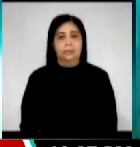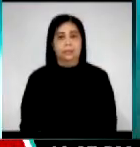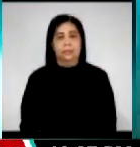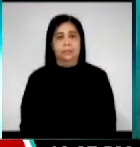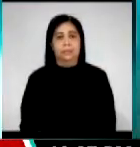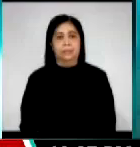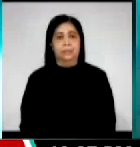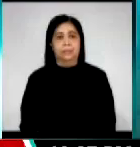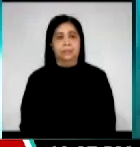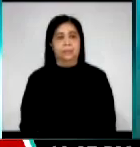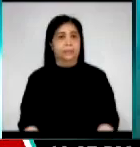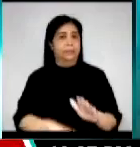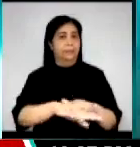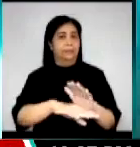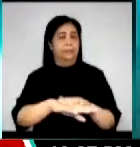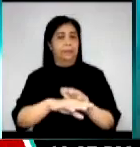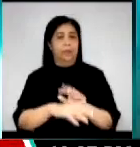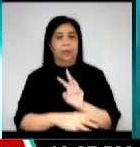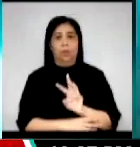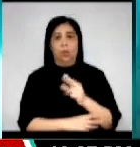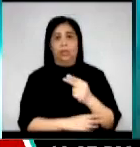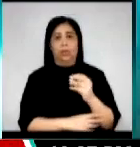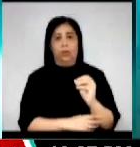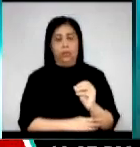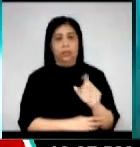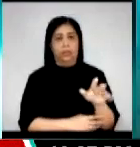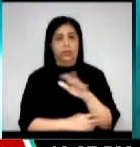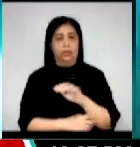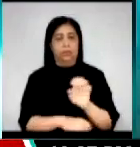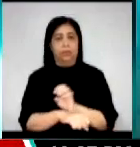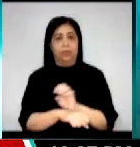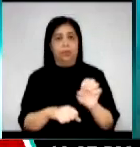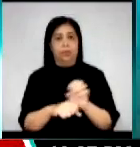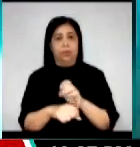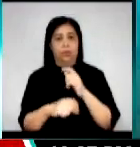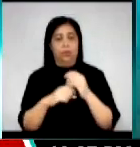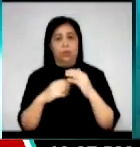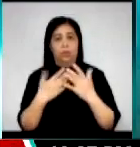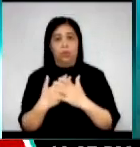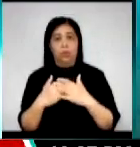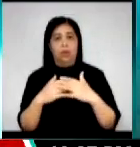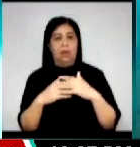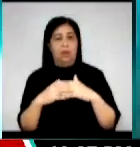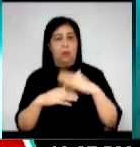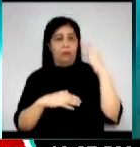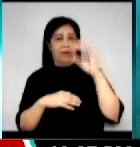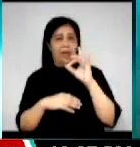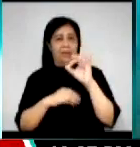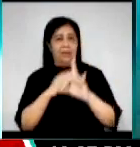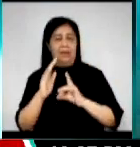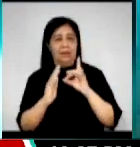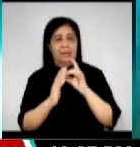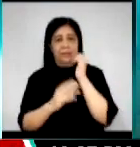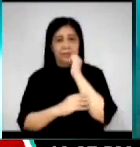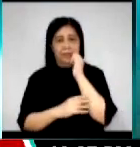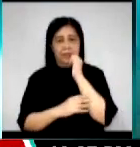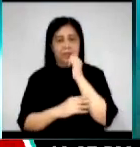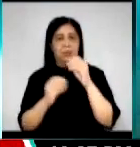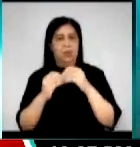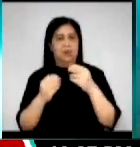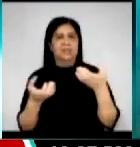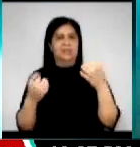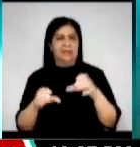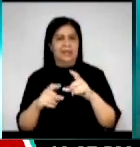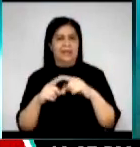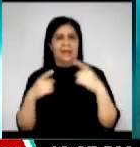Babala po ng World Health Organization sa mga empleyadong lumalampas sa 8 oras ng trabaho kada araw, mas mataas ang chance ang magkaroon kayo